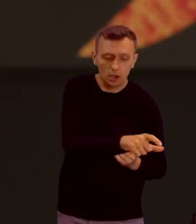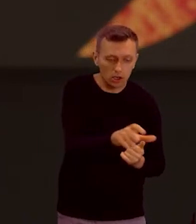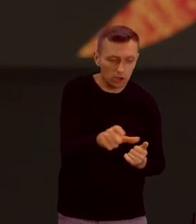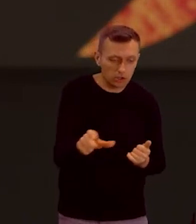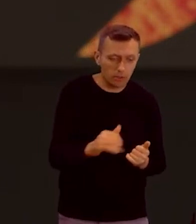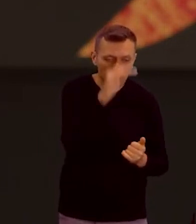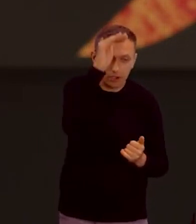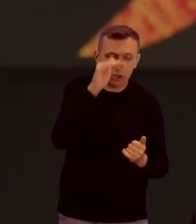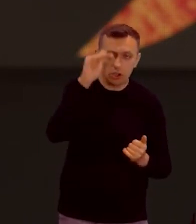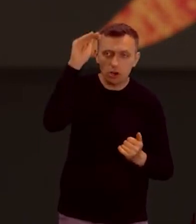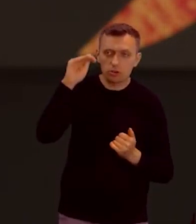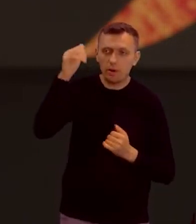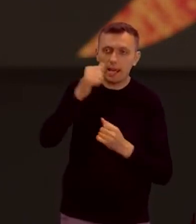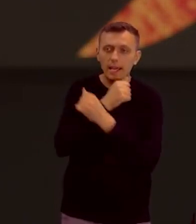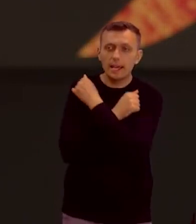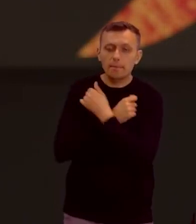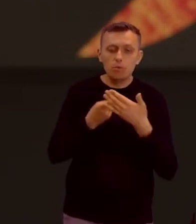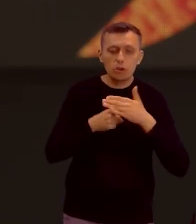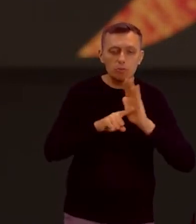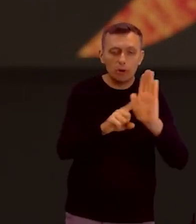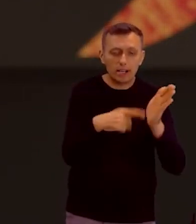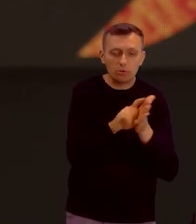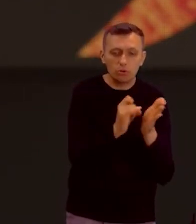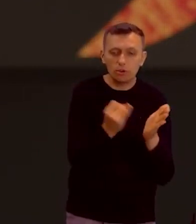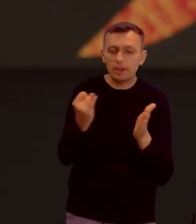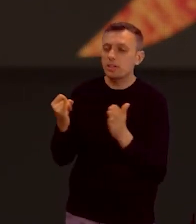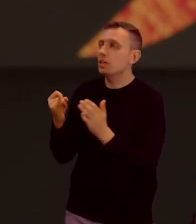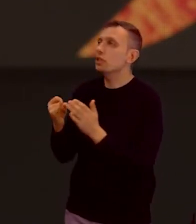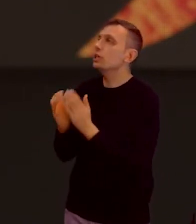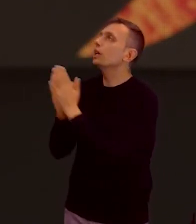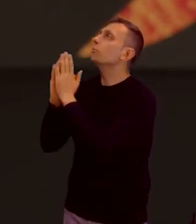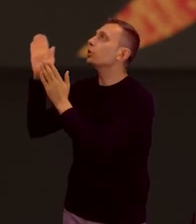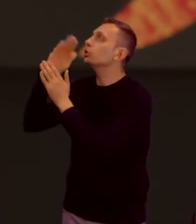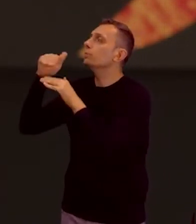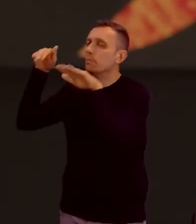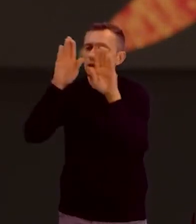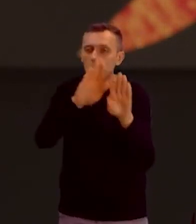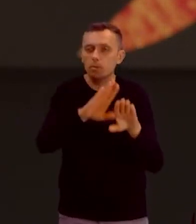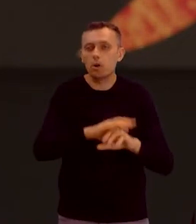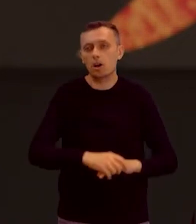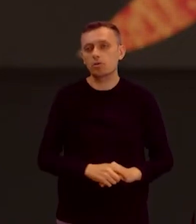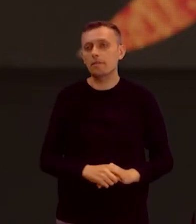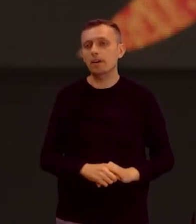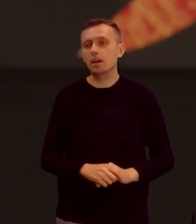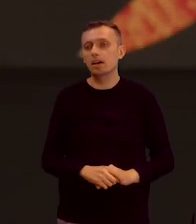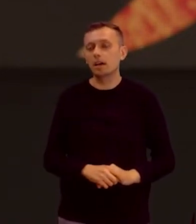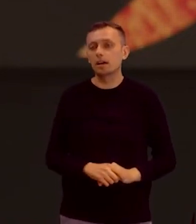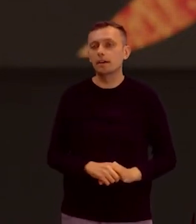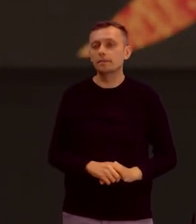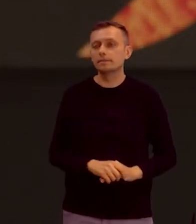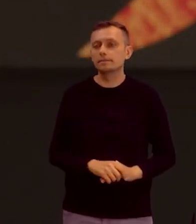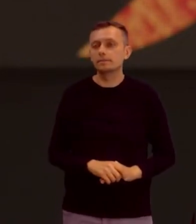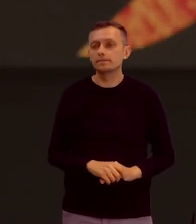świecie. A ja, gdy myślę o swoim własnym życiu, to myślę sobie tak,